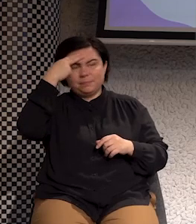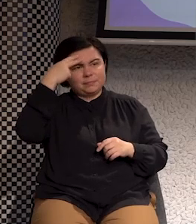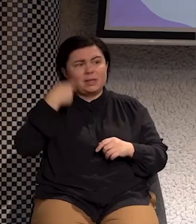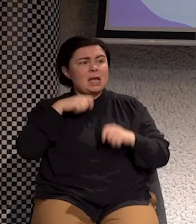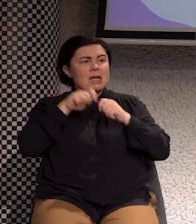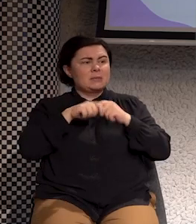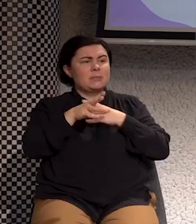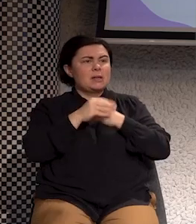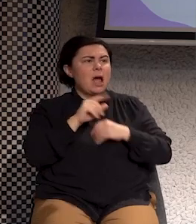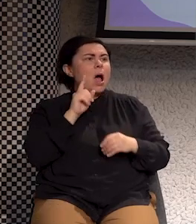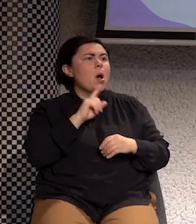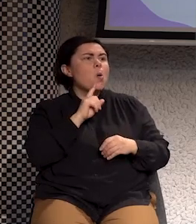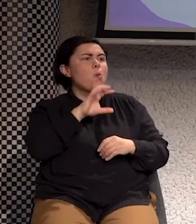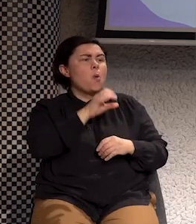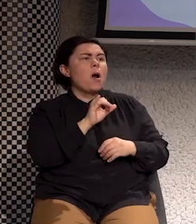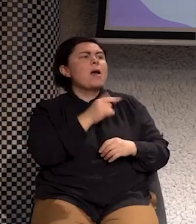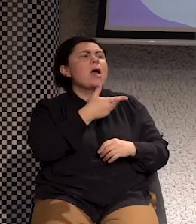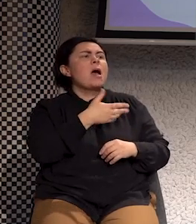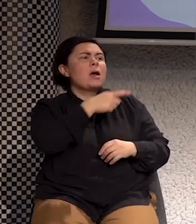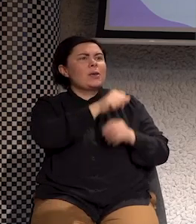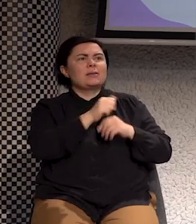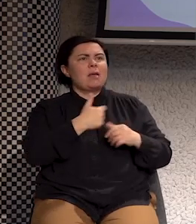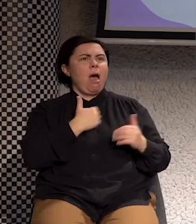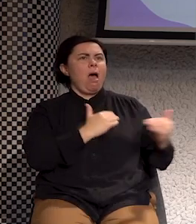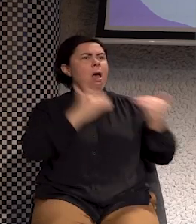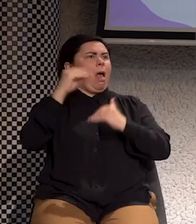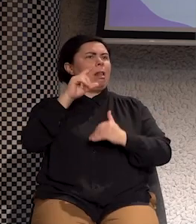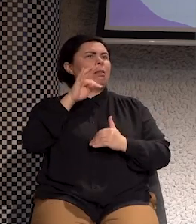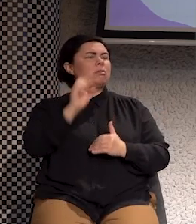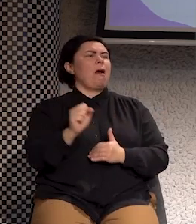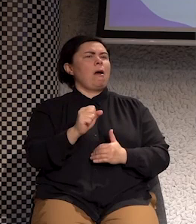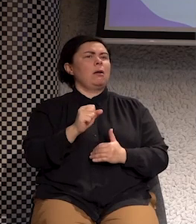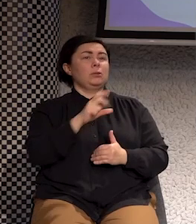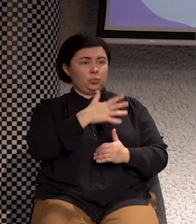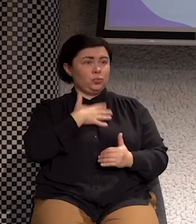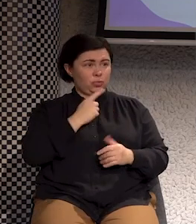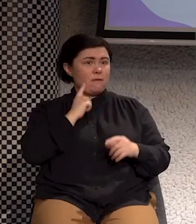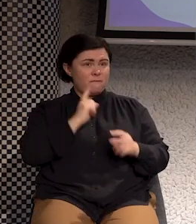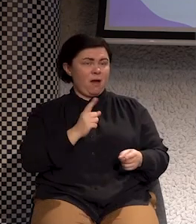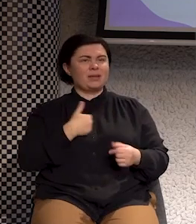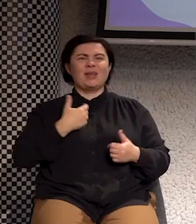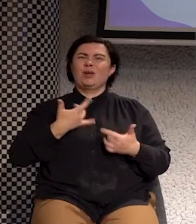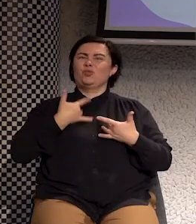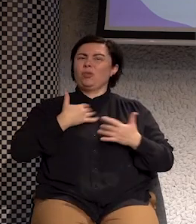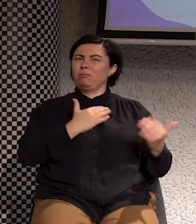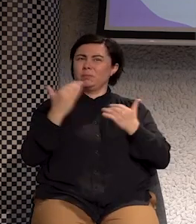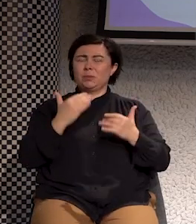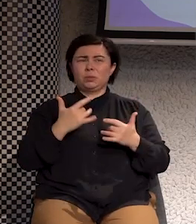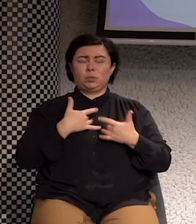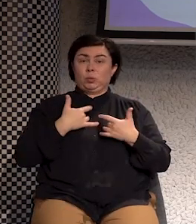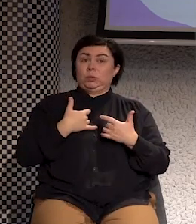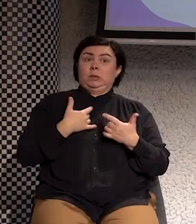sprawdzamy z chłopakami, jak im jest, kiedy ktoś mówi do nich, tu jest elita, co oni wtedy czują, czy czują faktycznie prestiż, czy czują bardziej